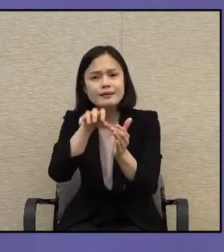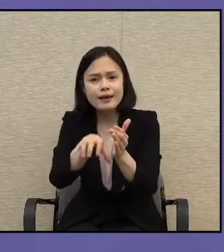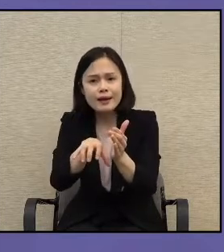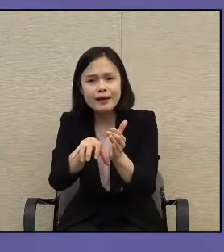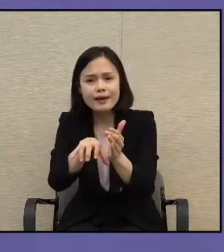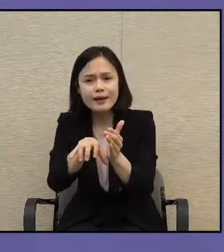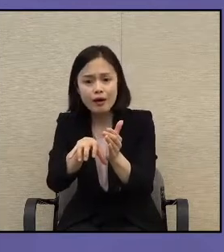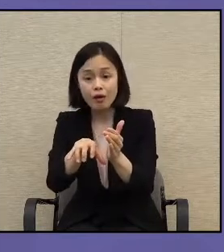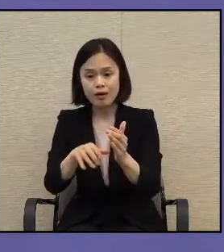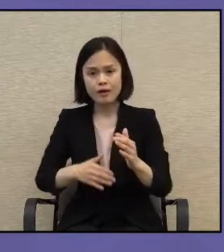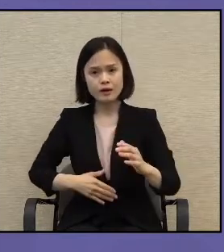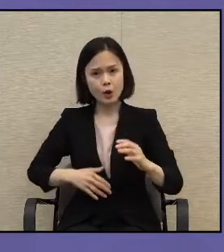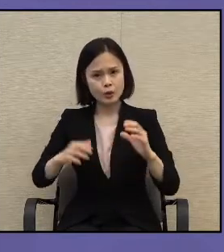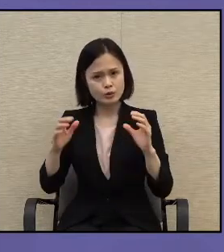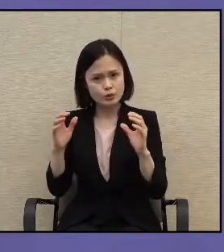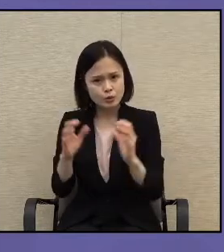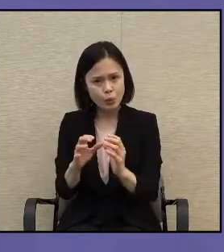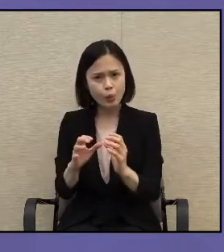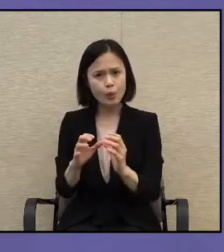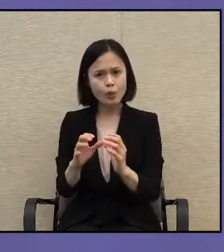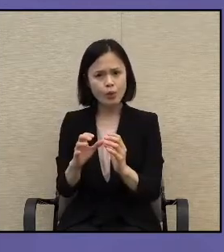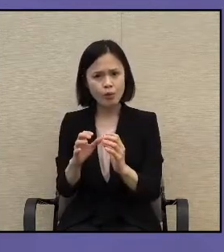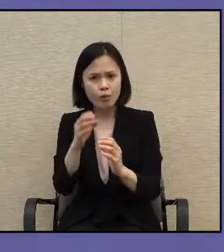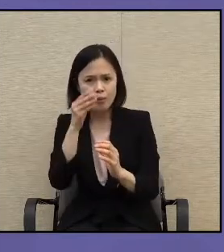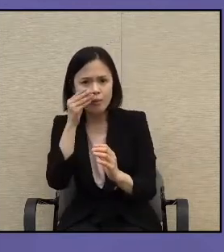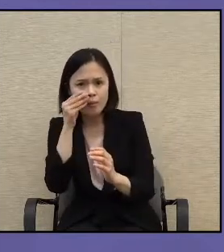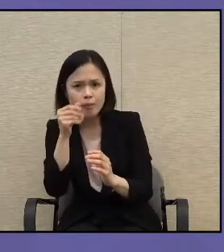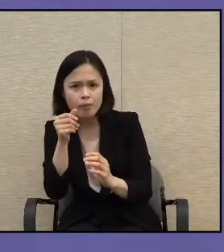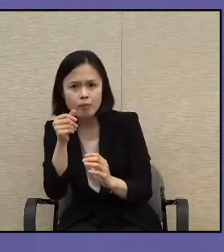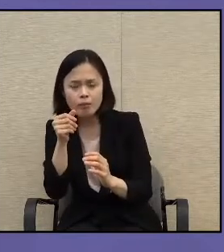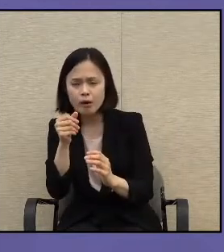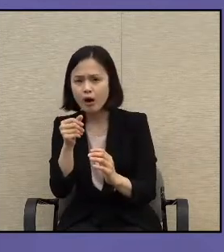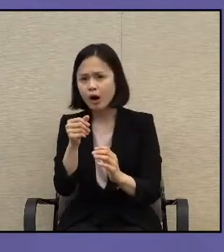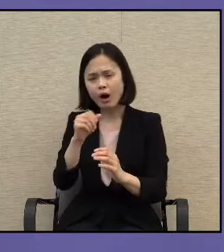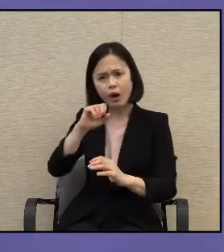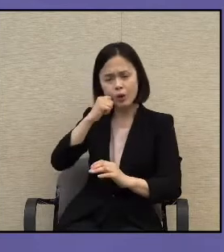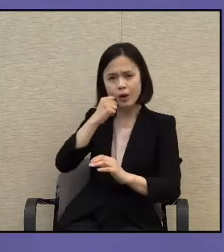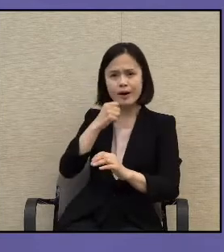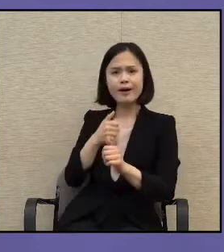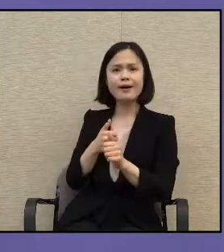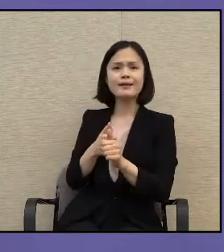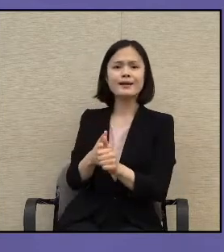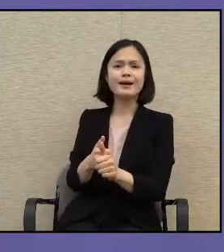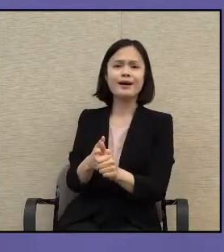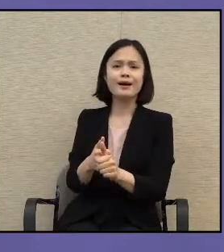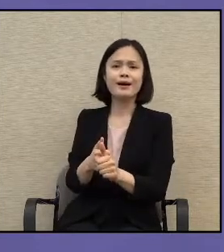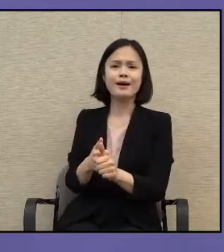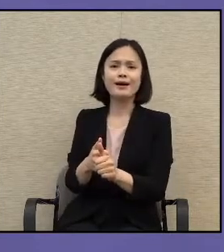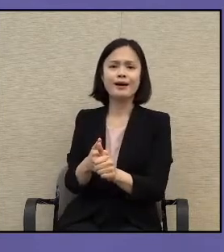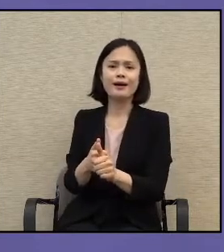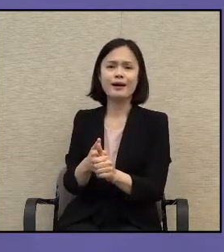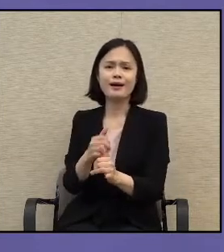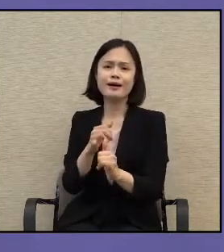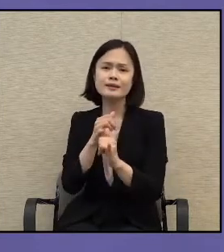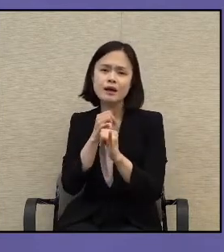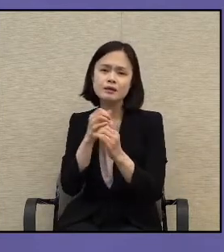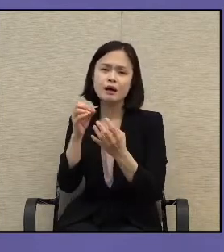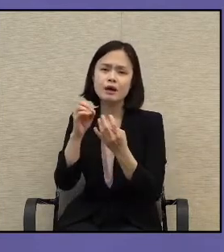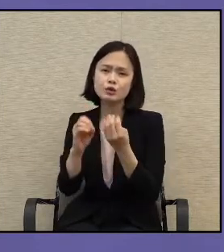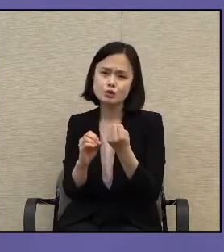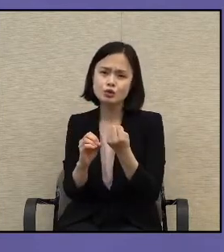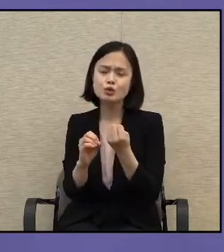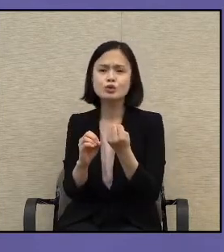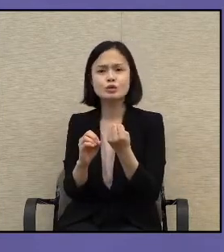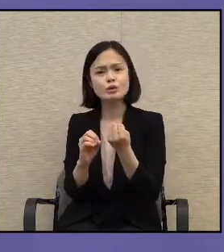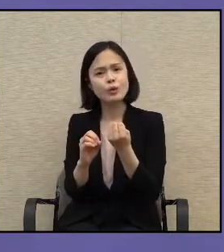접근들을 모색해 볼 수도 있고, 그걸 이제 정신질환에서 접근을 할 때는 이제 소셜 인터벤션,